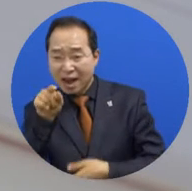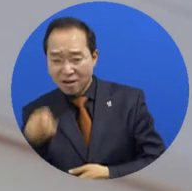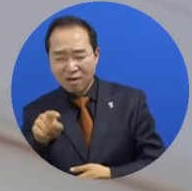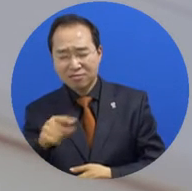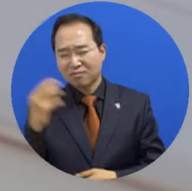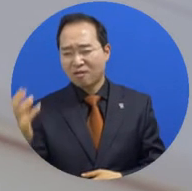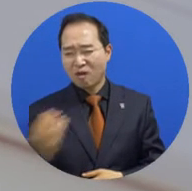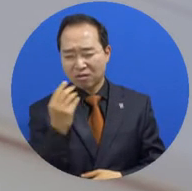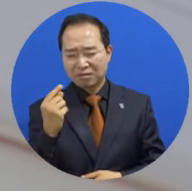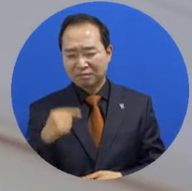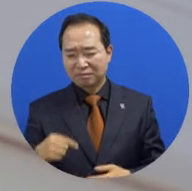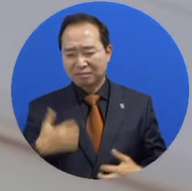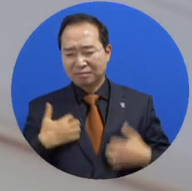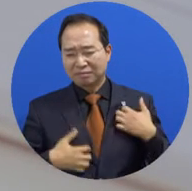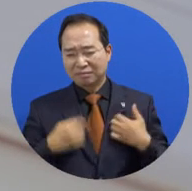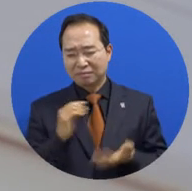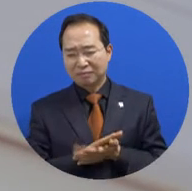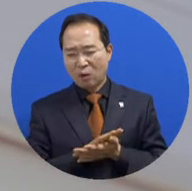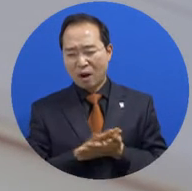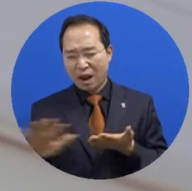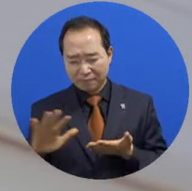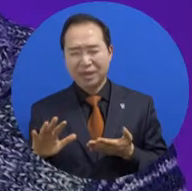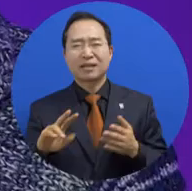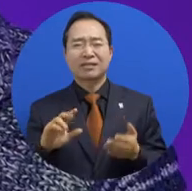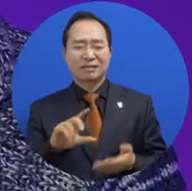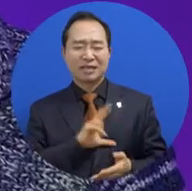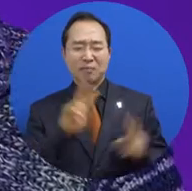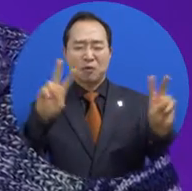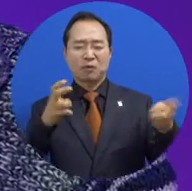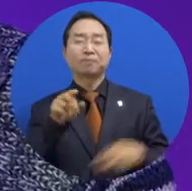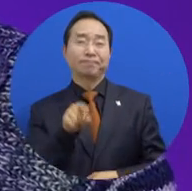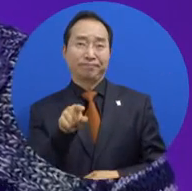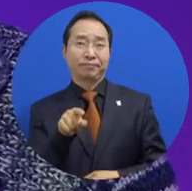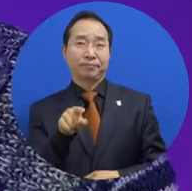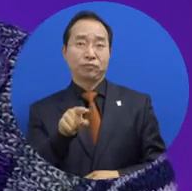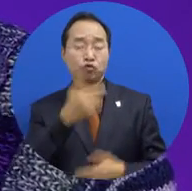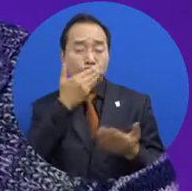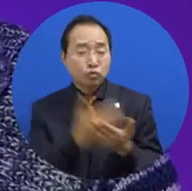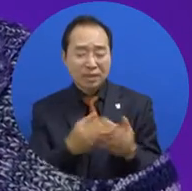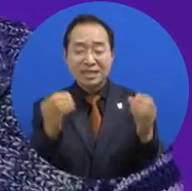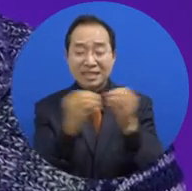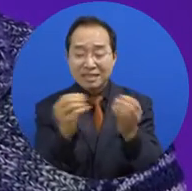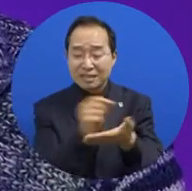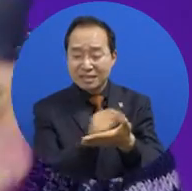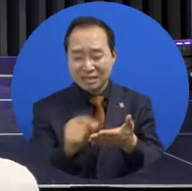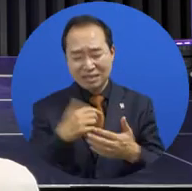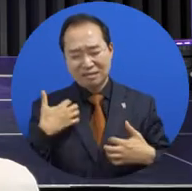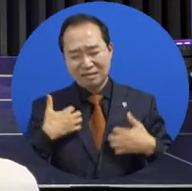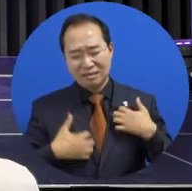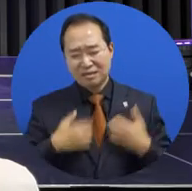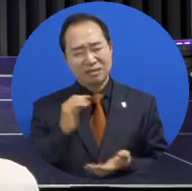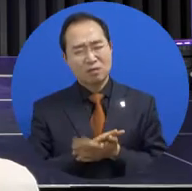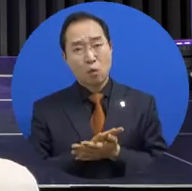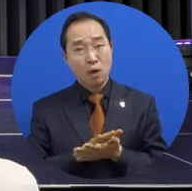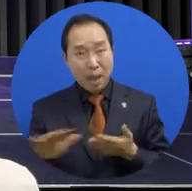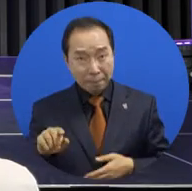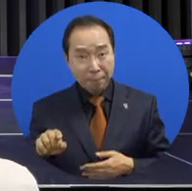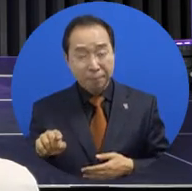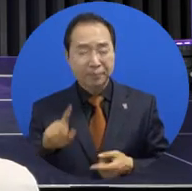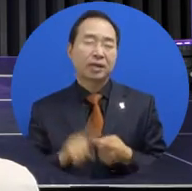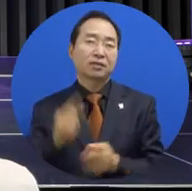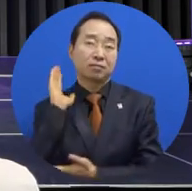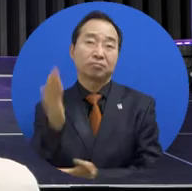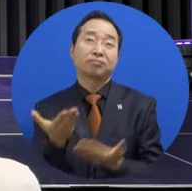그 거룩함과 통쾌함인데 특히 이제 여기서 중요한 거 글쓰기의 통쾌함이에요. 이 책의 전체